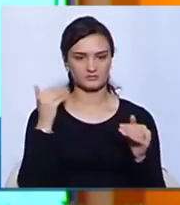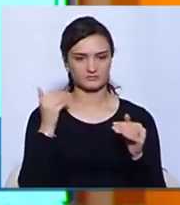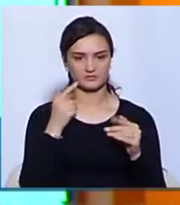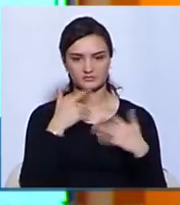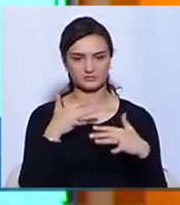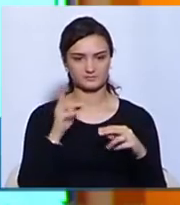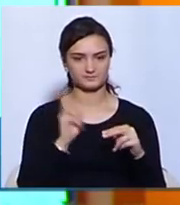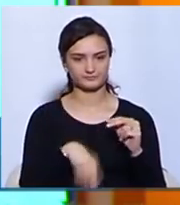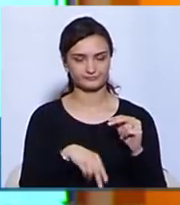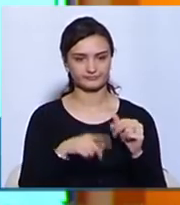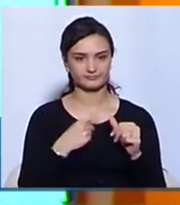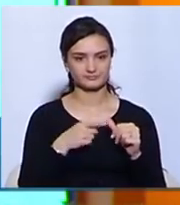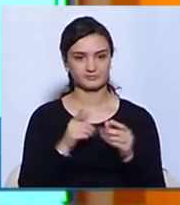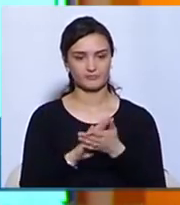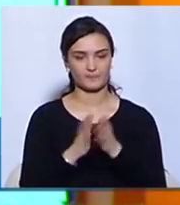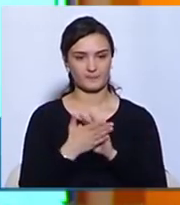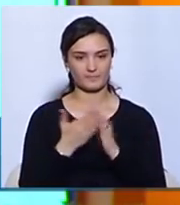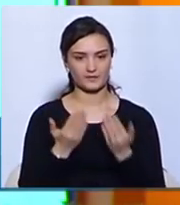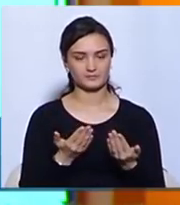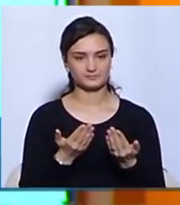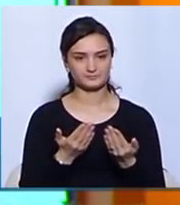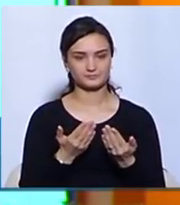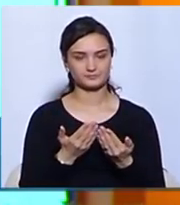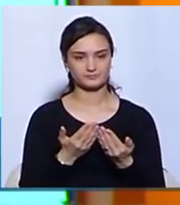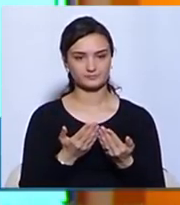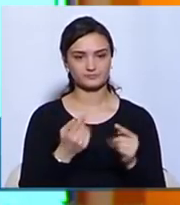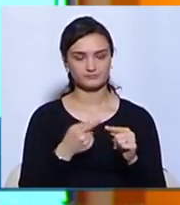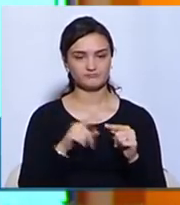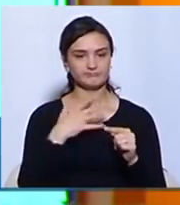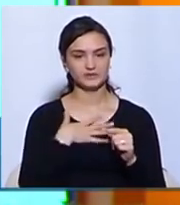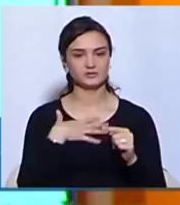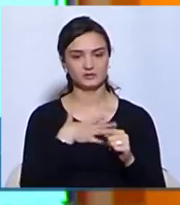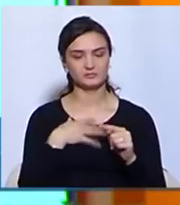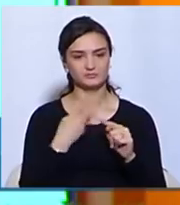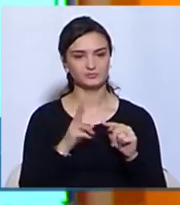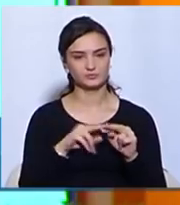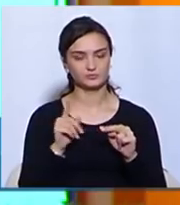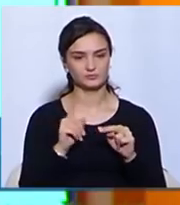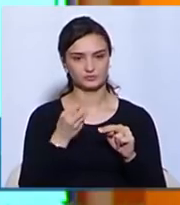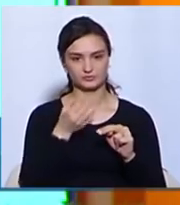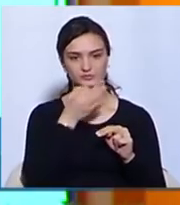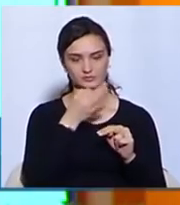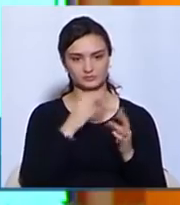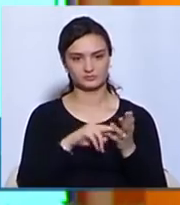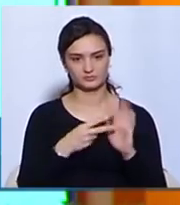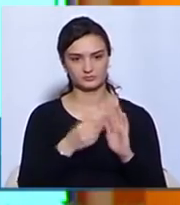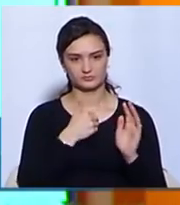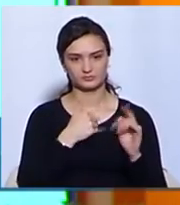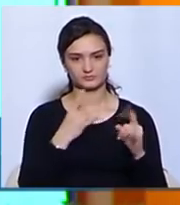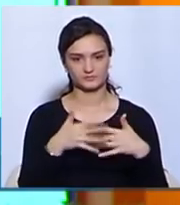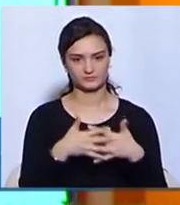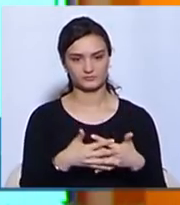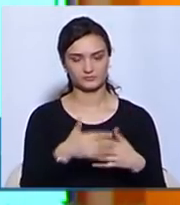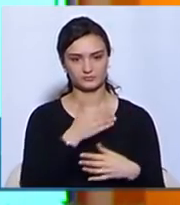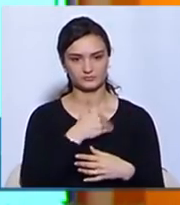განლევის სინდრომი, ანუ ეს მდგომარეობა, რაც მას ადარდებს, იმიტომ რომ ჯერ კიდევ გეგმავდა ქალბატონის